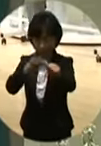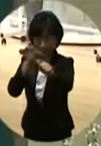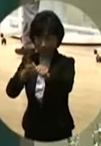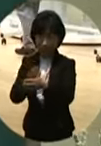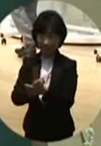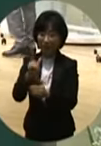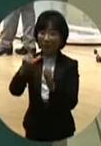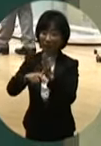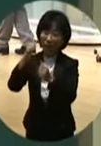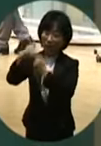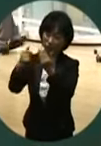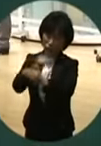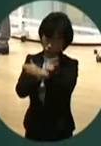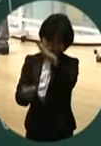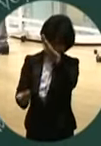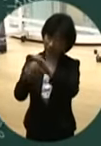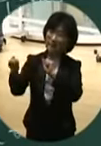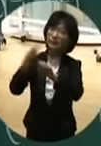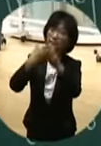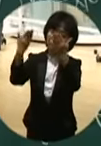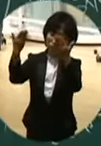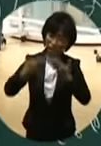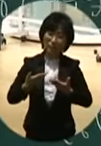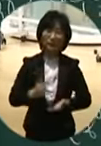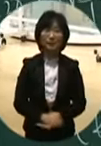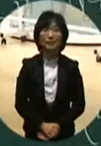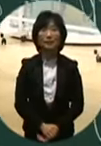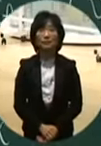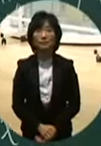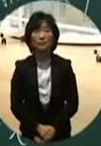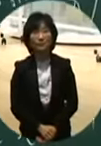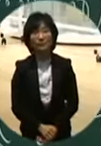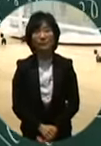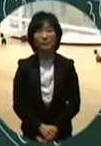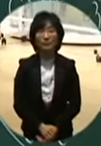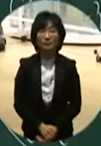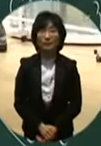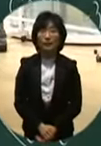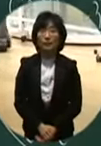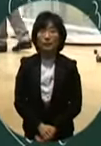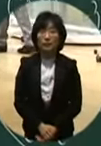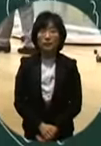주셨습니다. God gave them the greatest answer. 여러분 아시다시피 지금